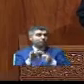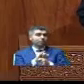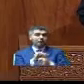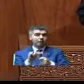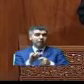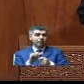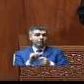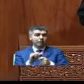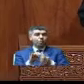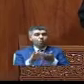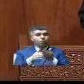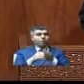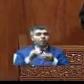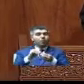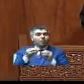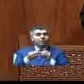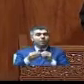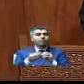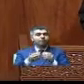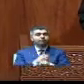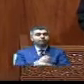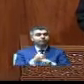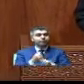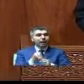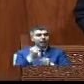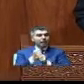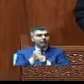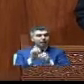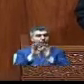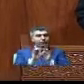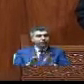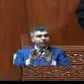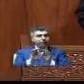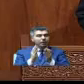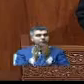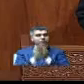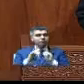التعليم والصحة والسكن والعدالة والشغل، ولكن أيضا